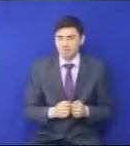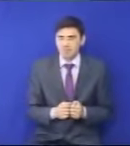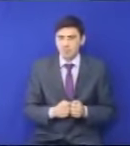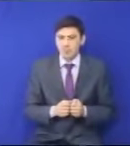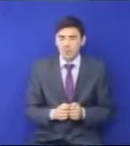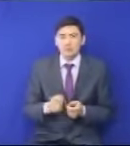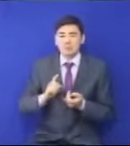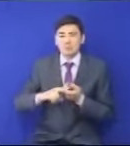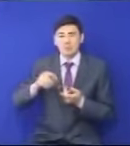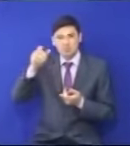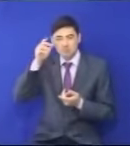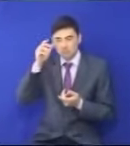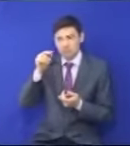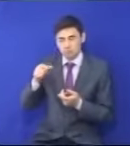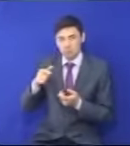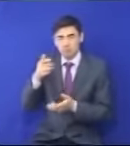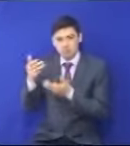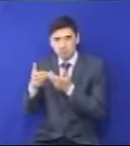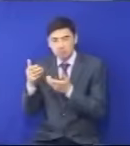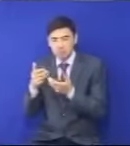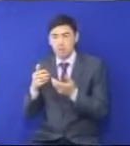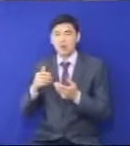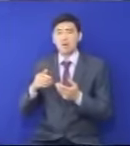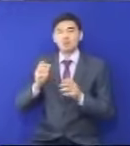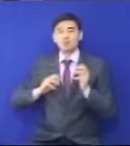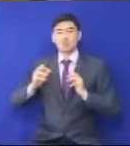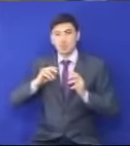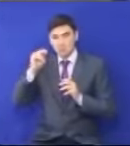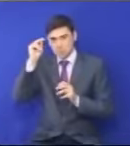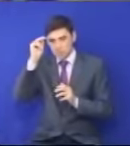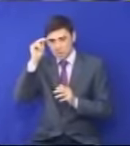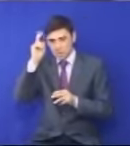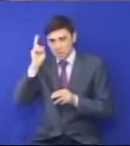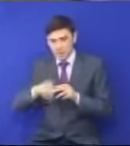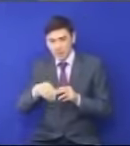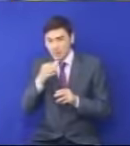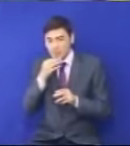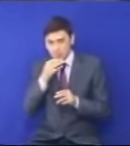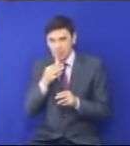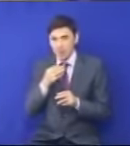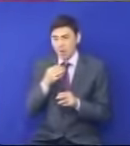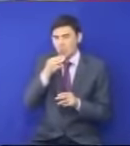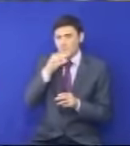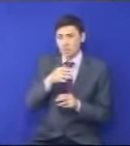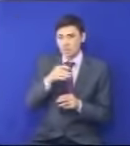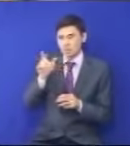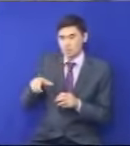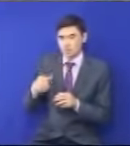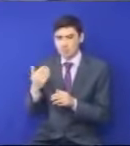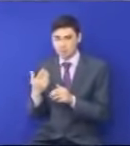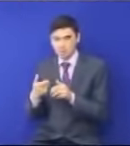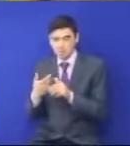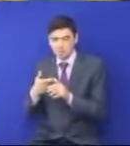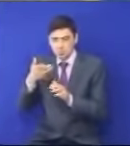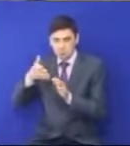ғылыми зерттеу орталықтар жұмыс жасайды. Мұнда студенттер оқуды бітіргенше дәрісханаға есімі берілген белгілі бір тұлғаның өмірін зерттеп,